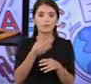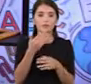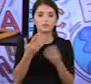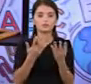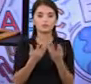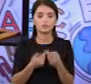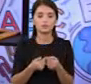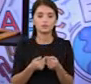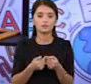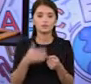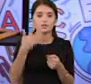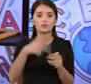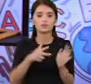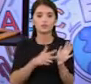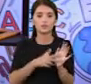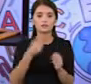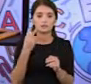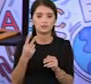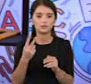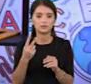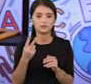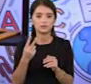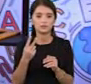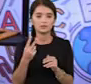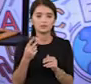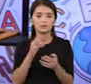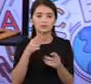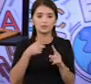esa hisoblaysiz. 58 va 2 sonlarning yig'indisi